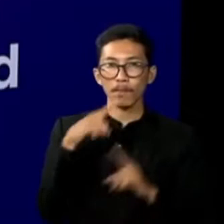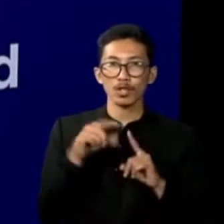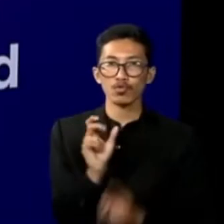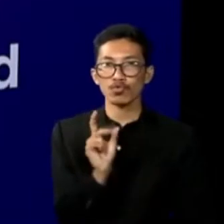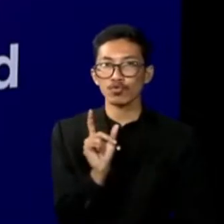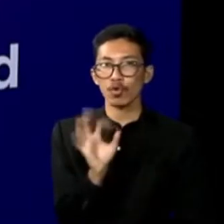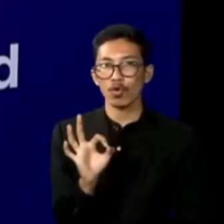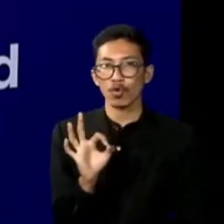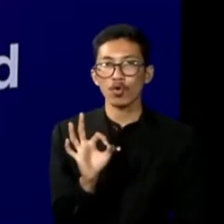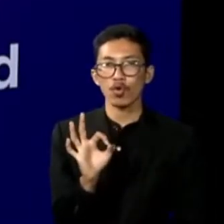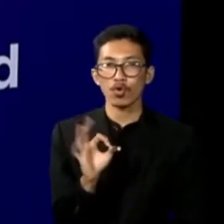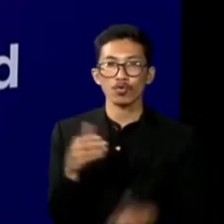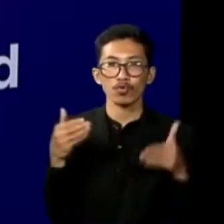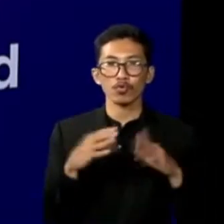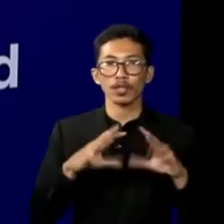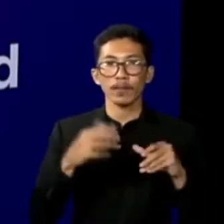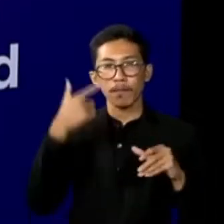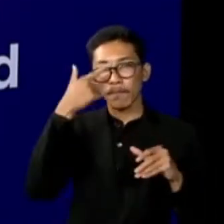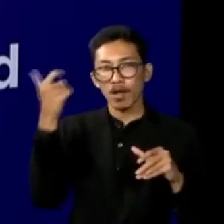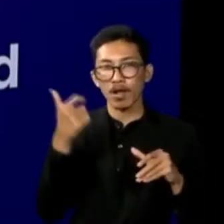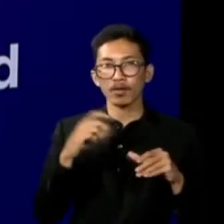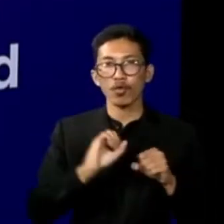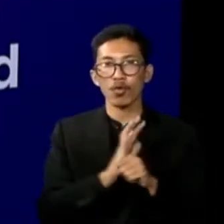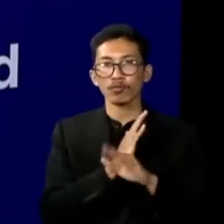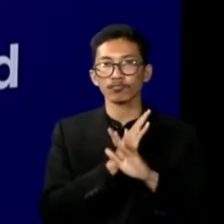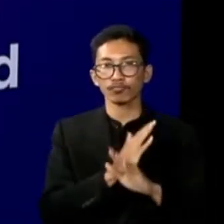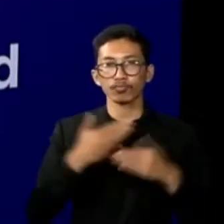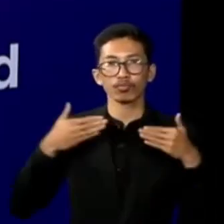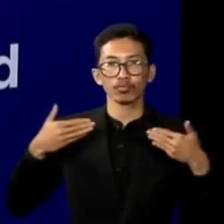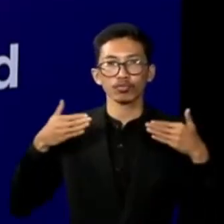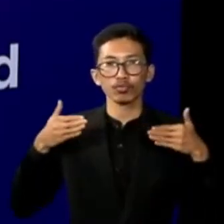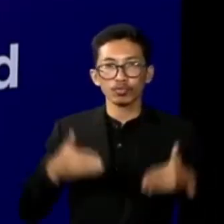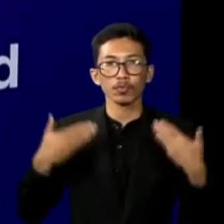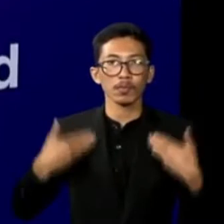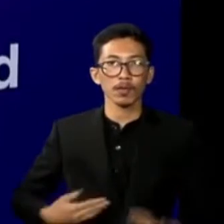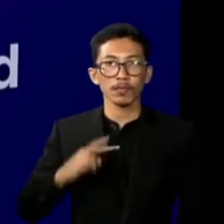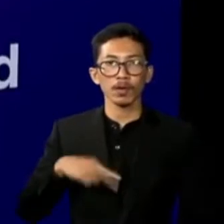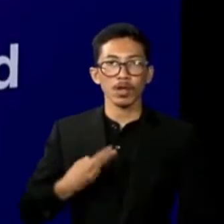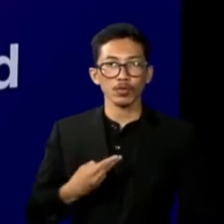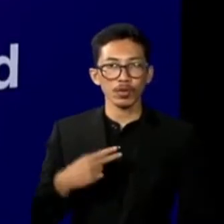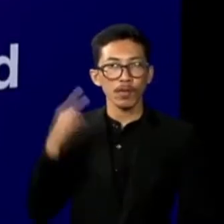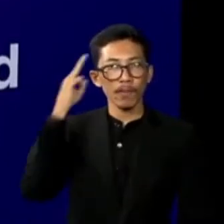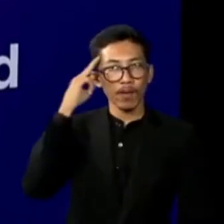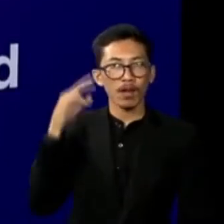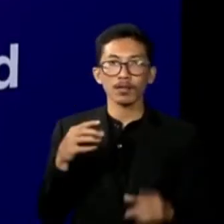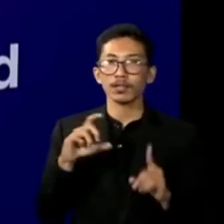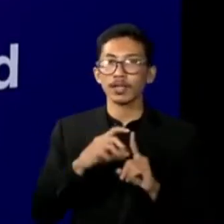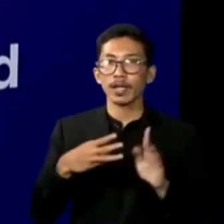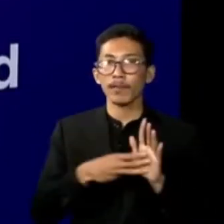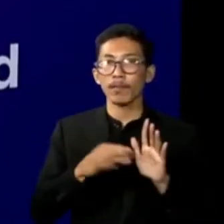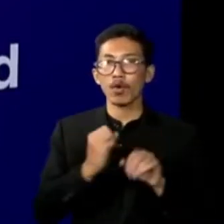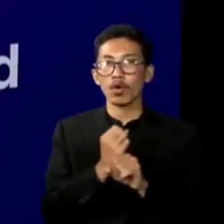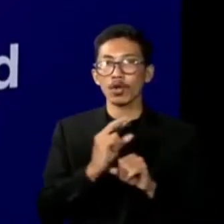lpjkdiy tim pakar Satgas coffee 19 bidang perubahan perilaku dan juga kepala lembaga demografi Feb